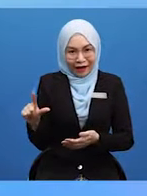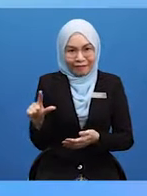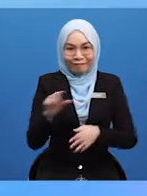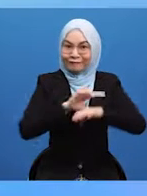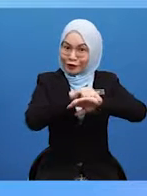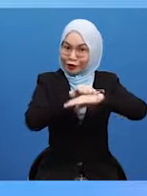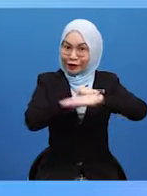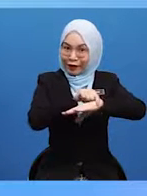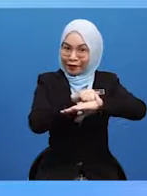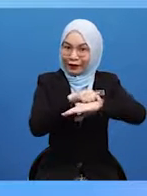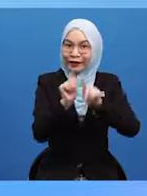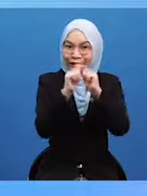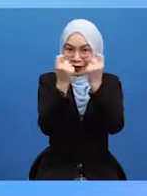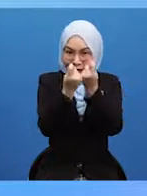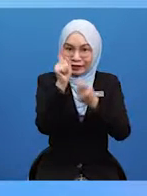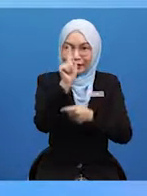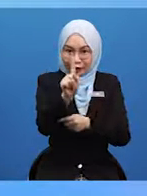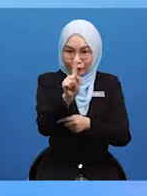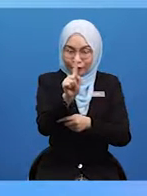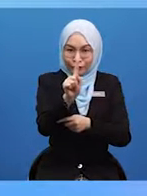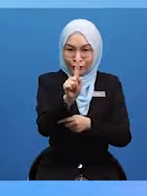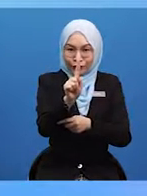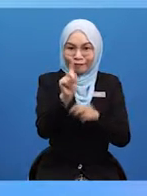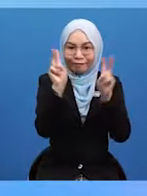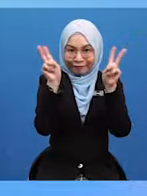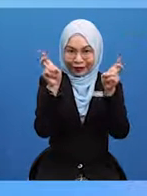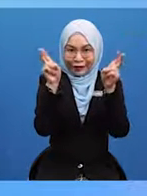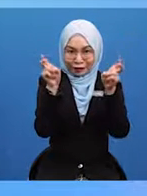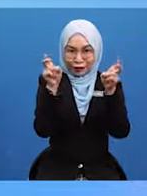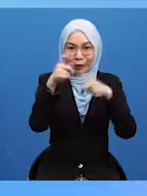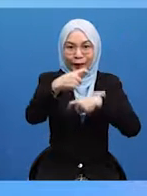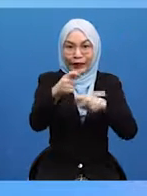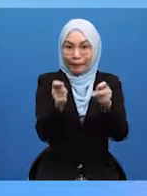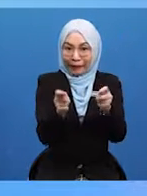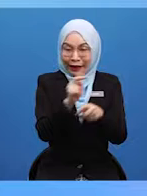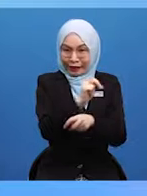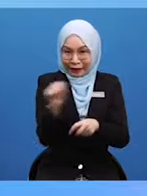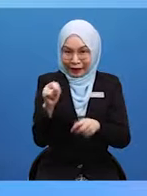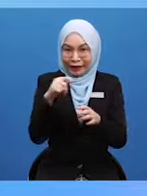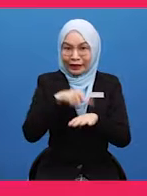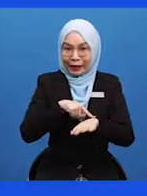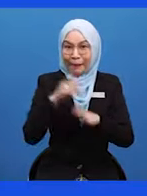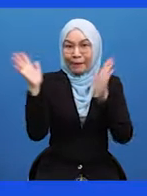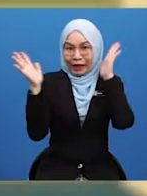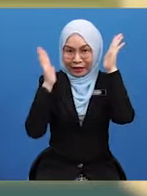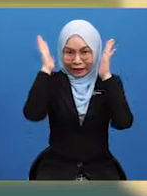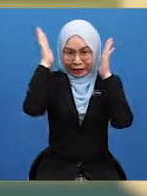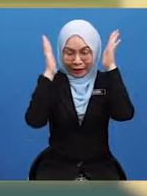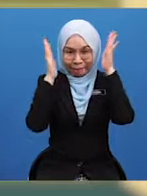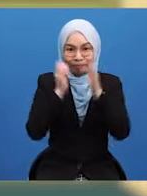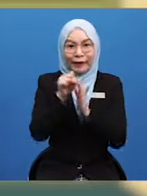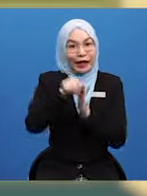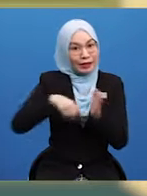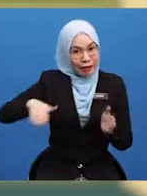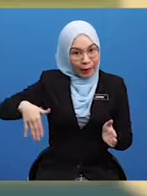Geografi Tingkatan 1 Bab 9 Pertempatan di Malaysia. Sebelum